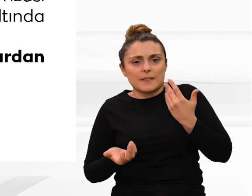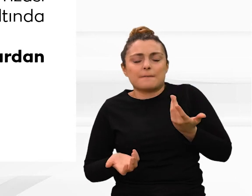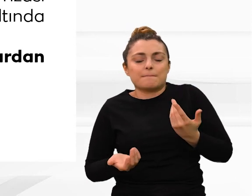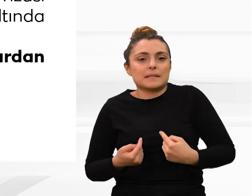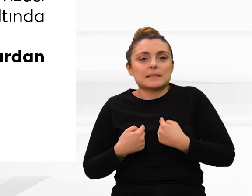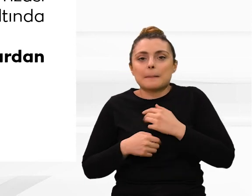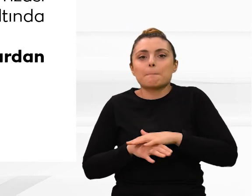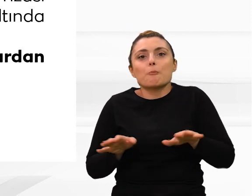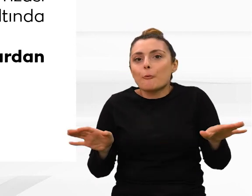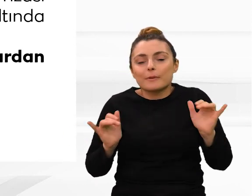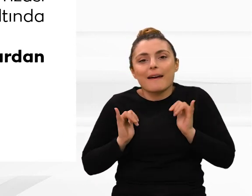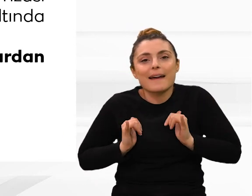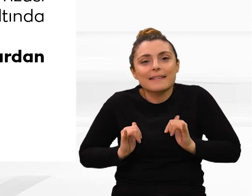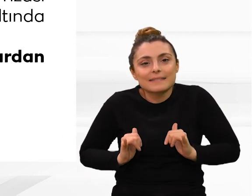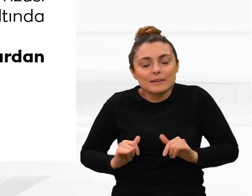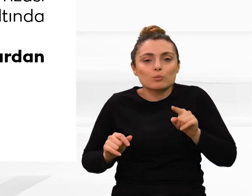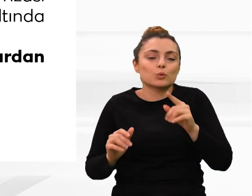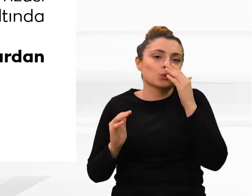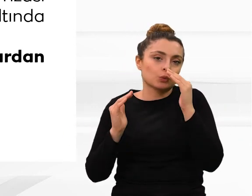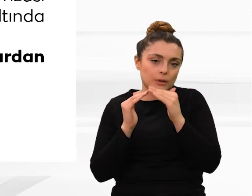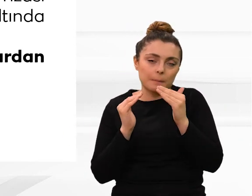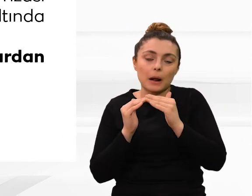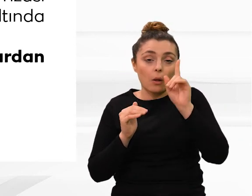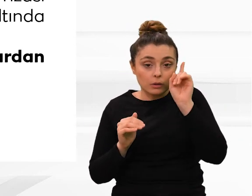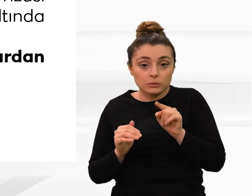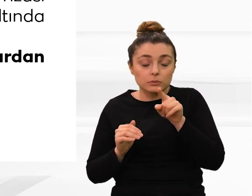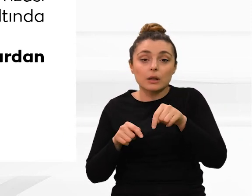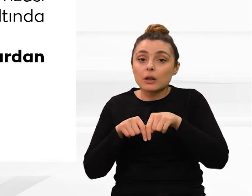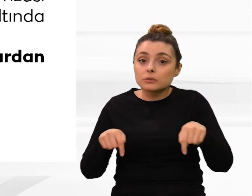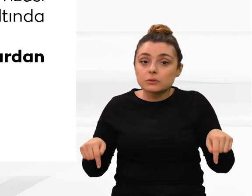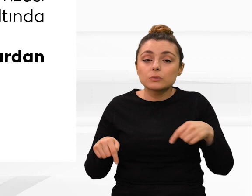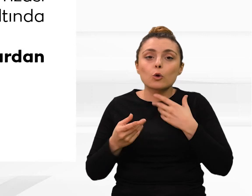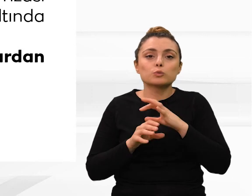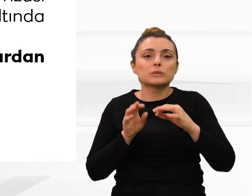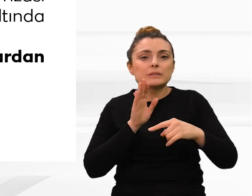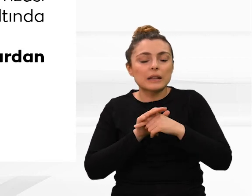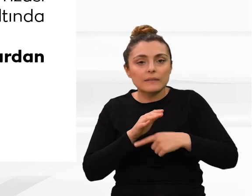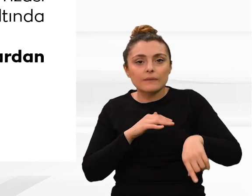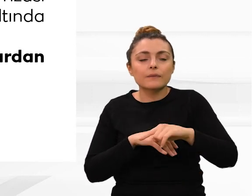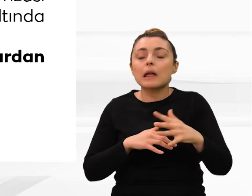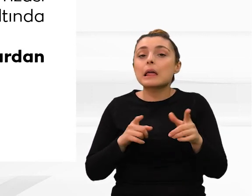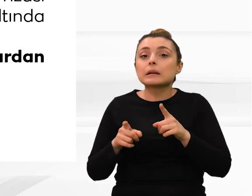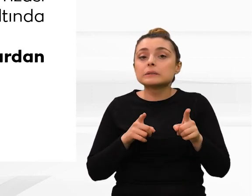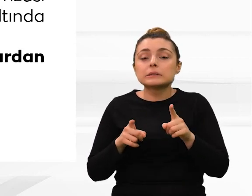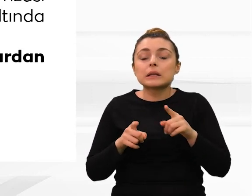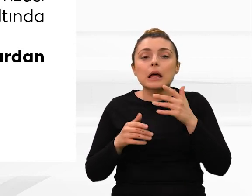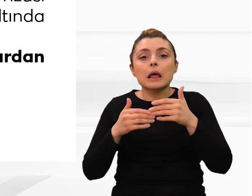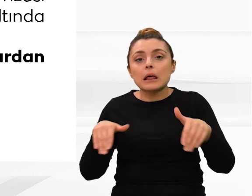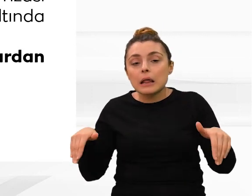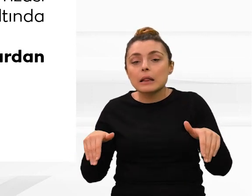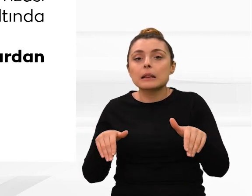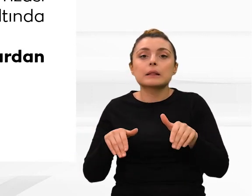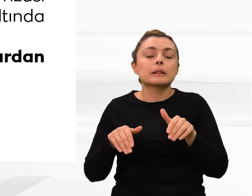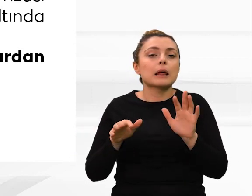hissetmemiş olurdum Bu uygulamanın Öncelikle aşağıdaki olumsuz davranışlardan hani bu engelli